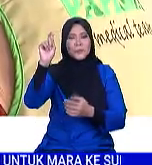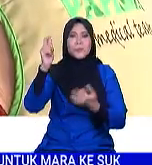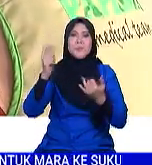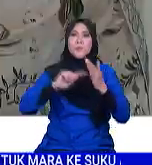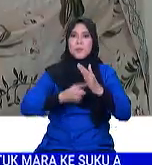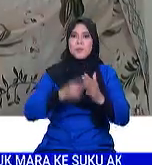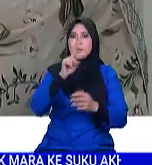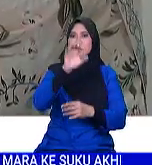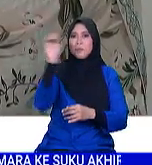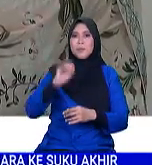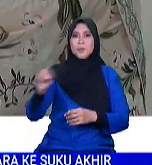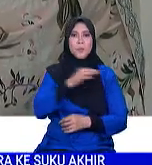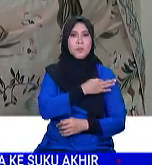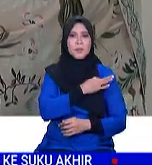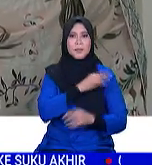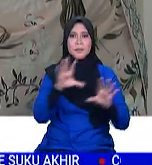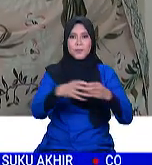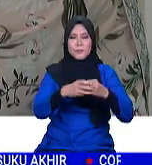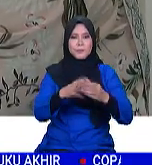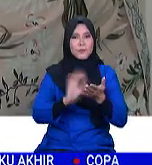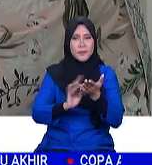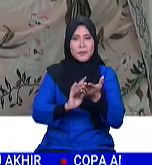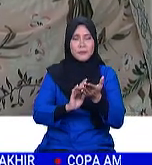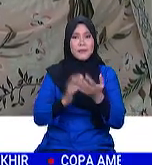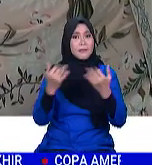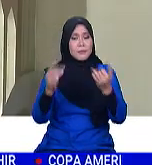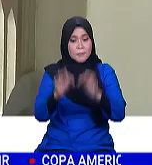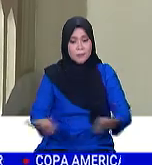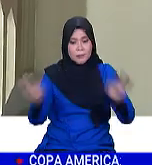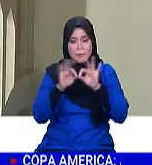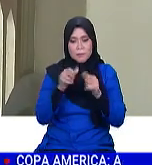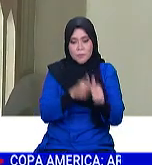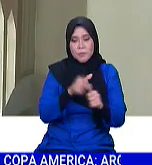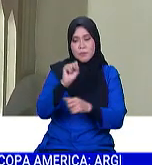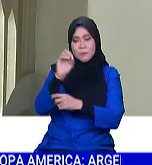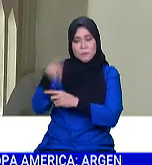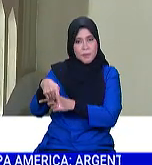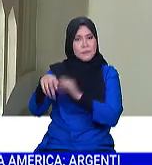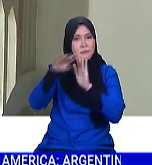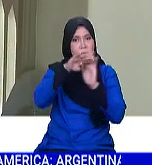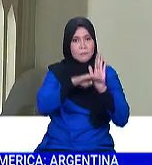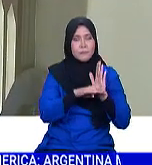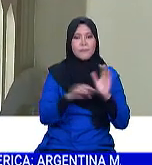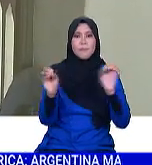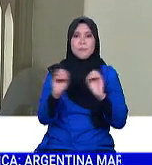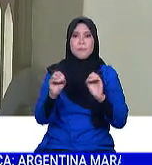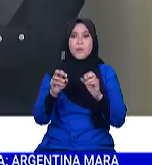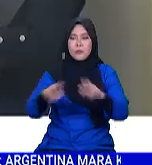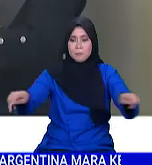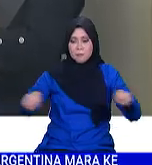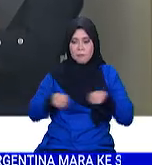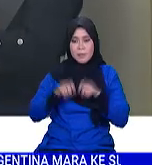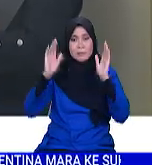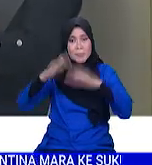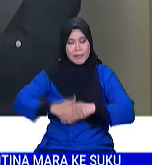menggerakkan 100% sukarelawan pasukan perubatan. Prinsip paling penting adalah SOP dipatuhi, tiada penggunaan ruang solat dan